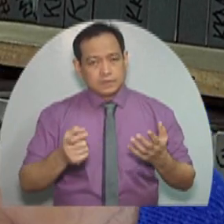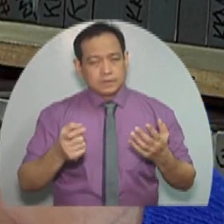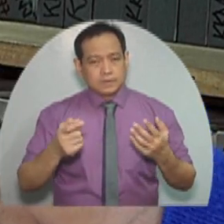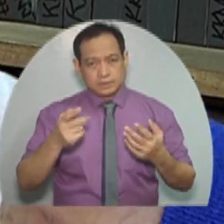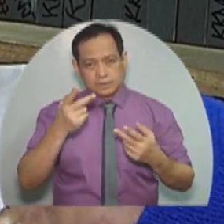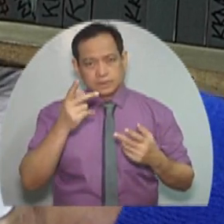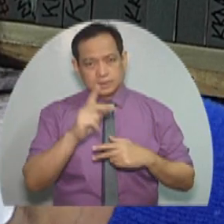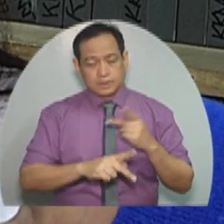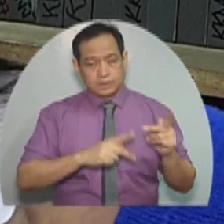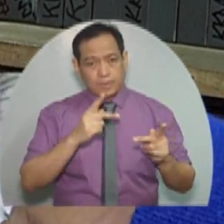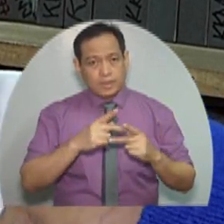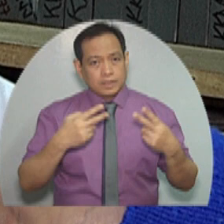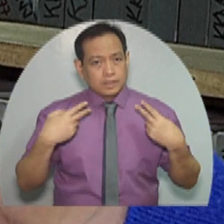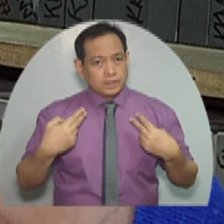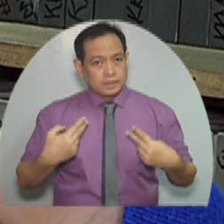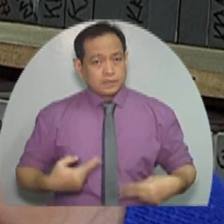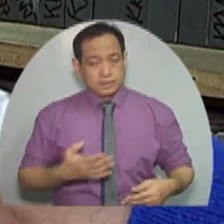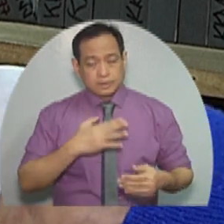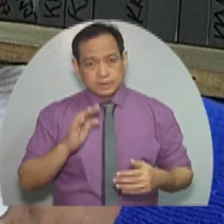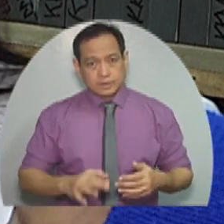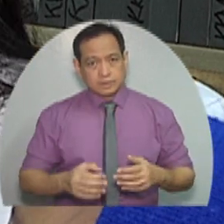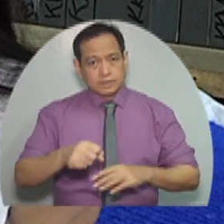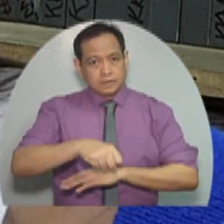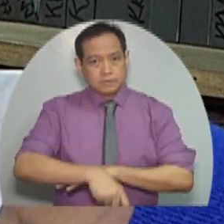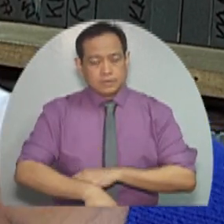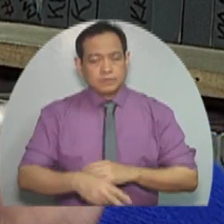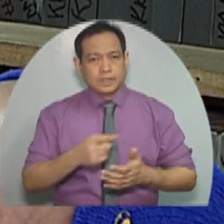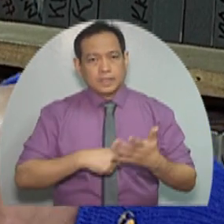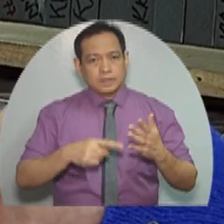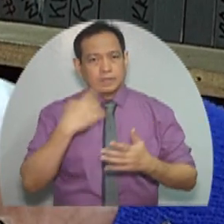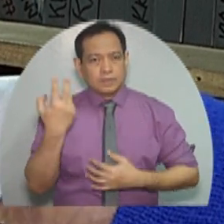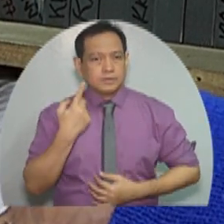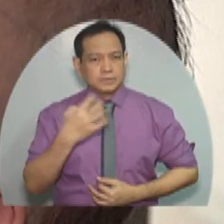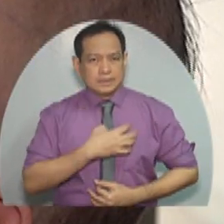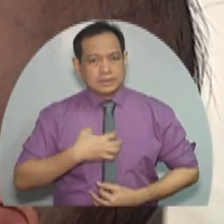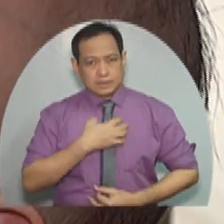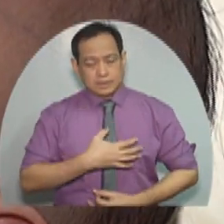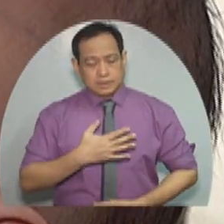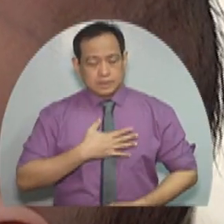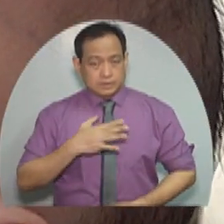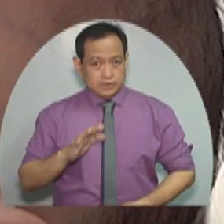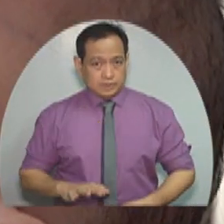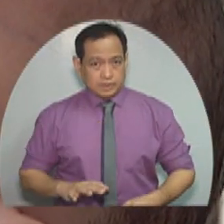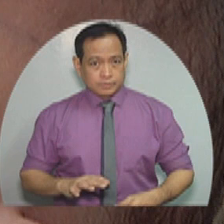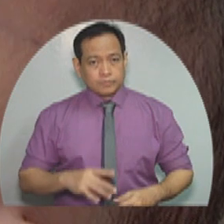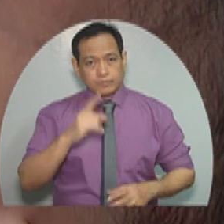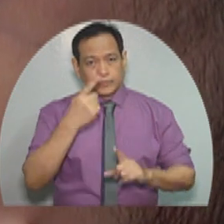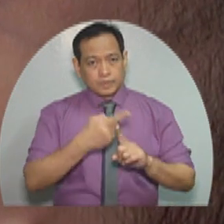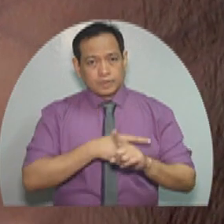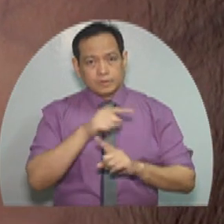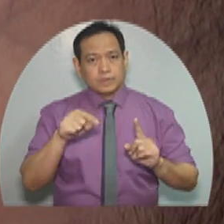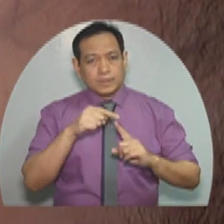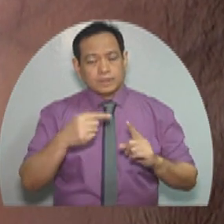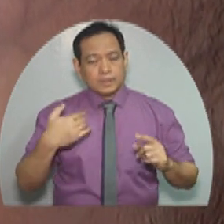po nun ng alas 12, umiiyak po siya pa rin, irritable po lagi. Isang buwan pa lamang si Yumi nang